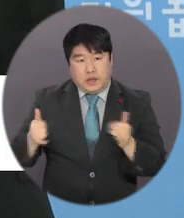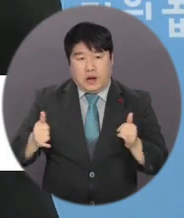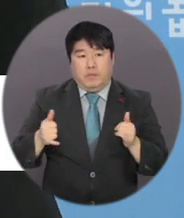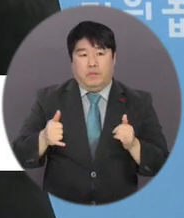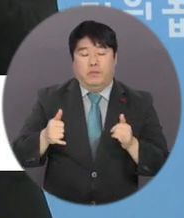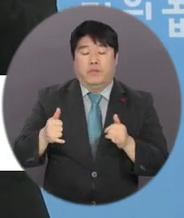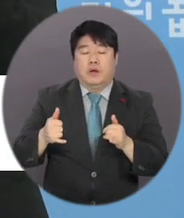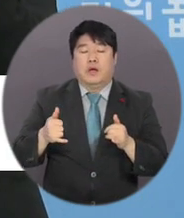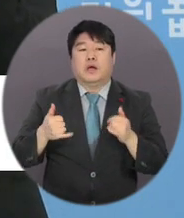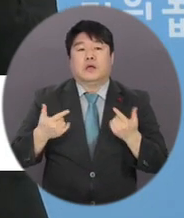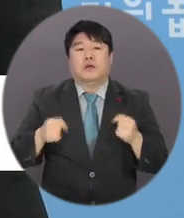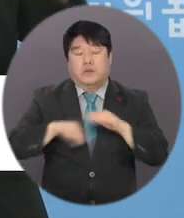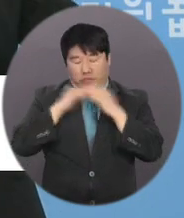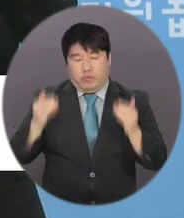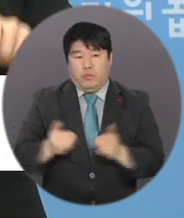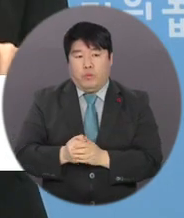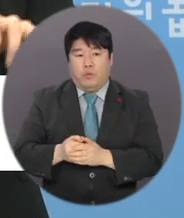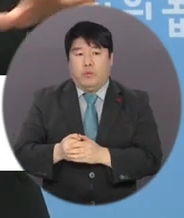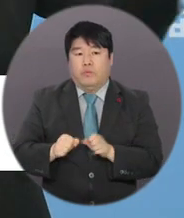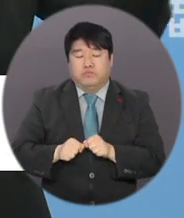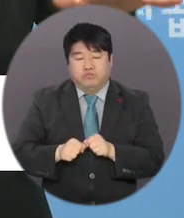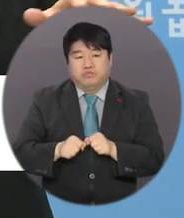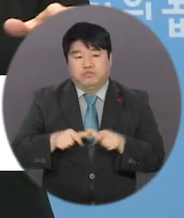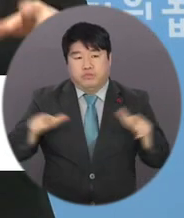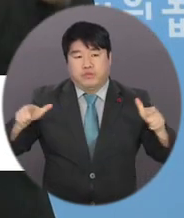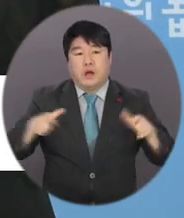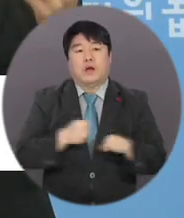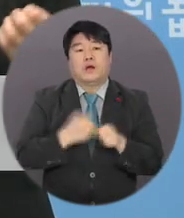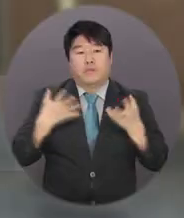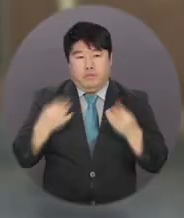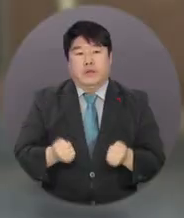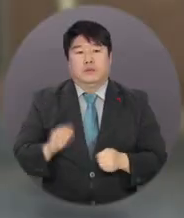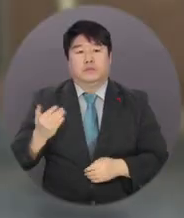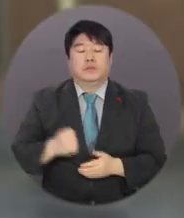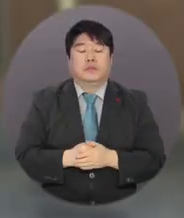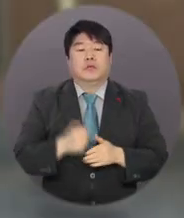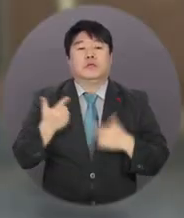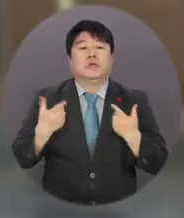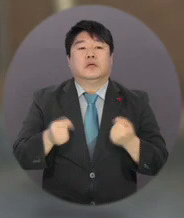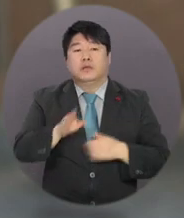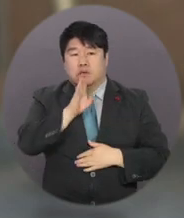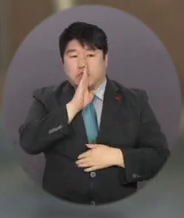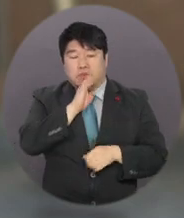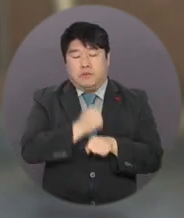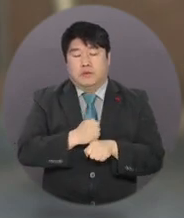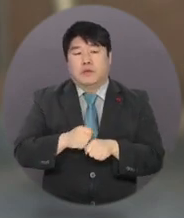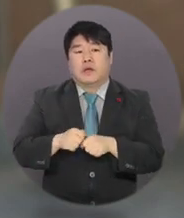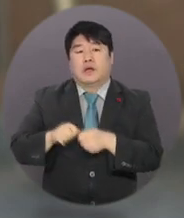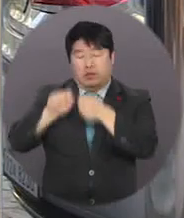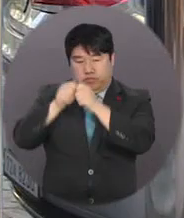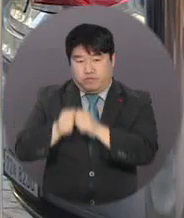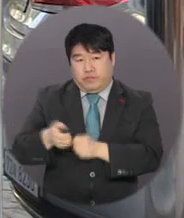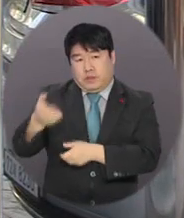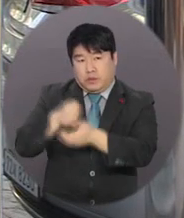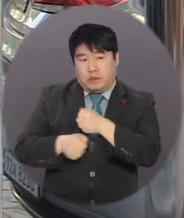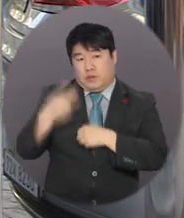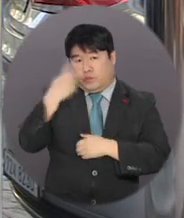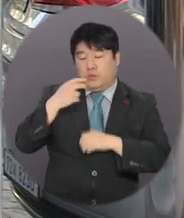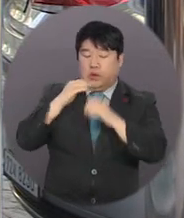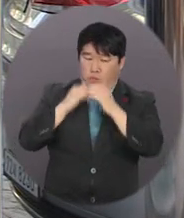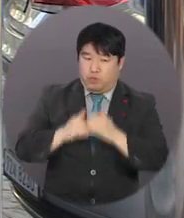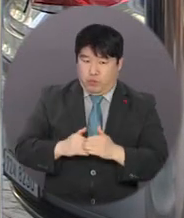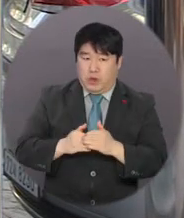이렇게 총 늘어난 숫자들이 이렇게 많아졌습니다. 이 같은 사실은 심층 역학조사 과정에서